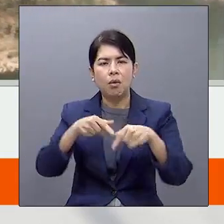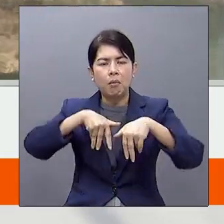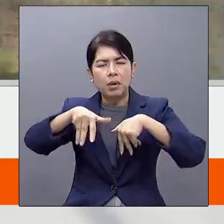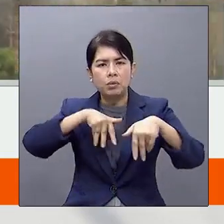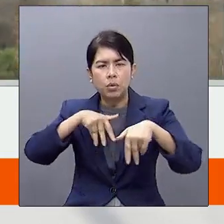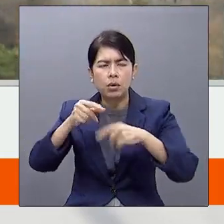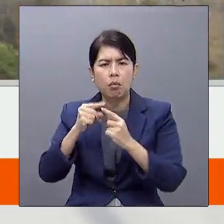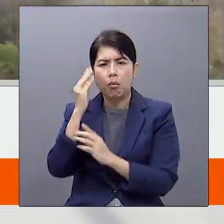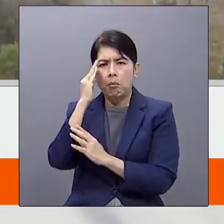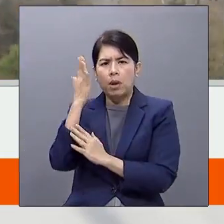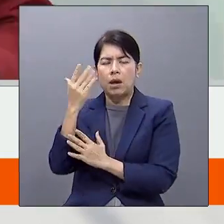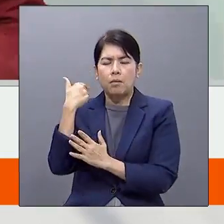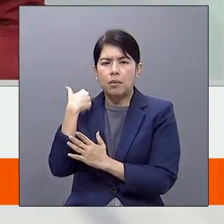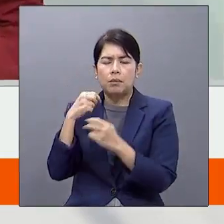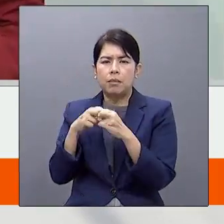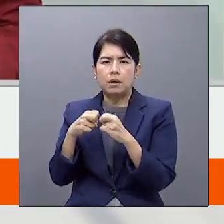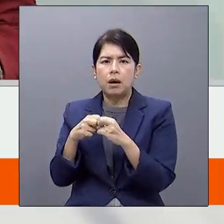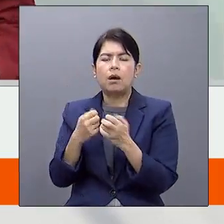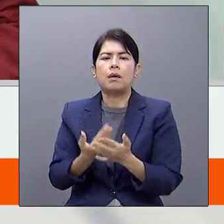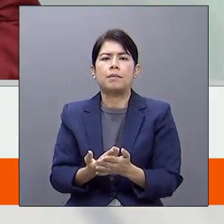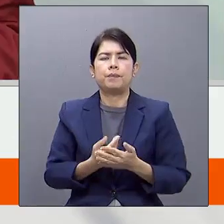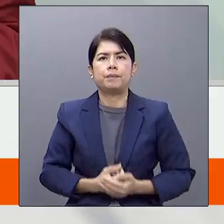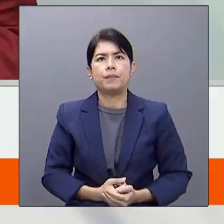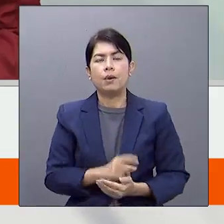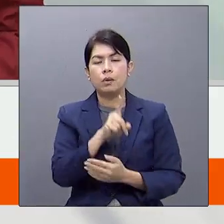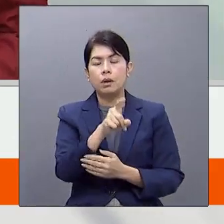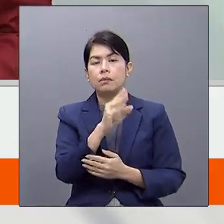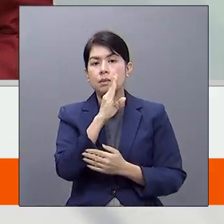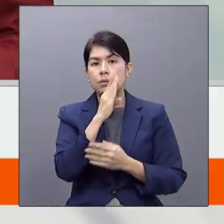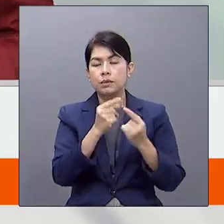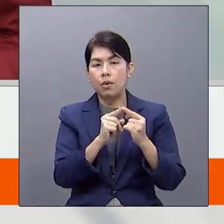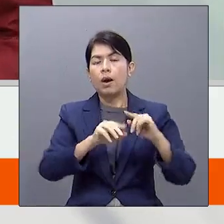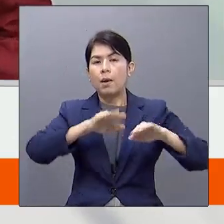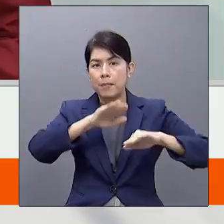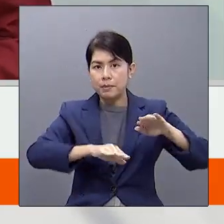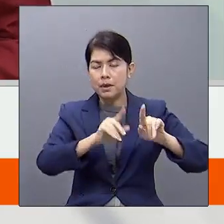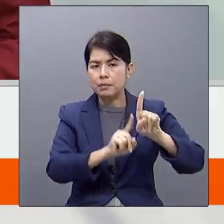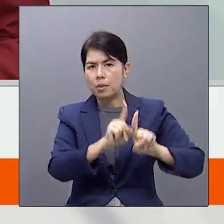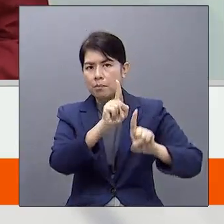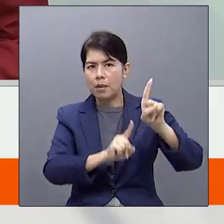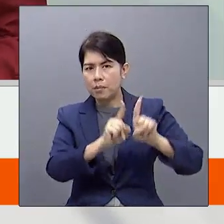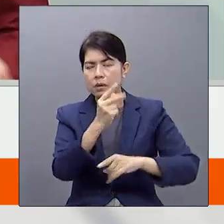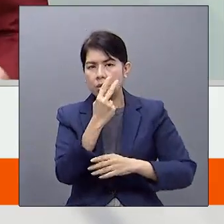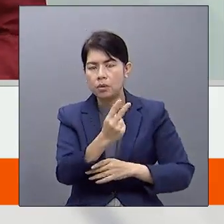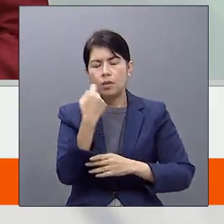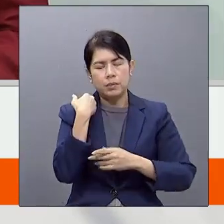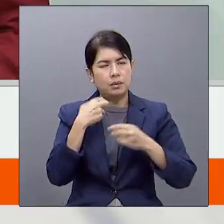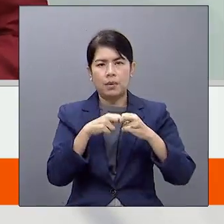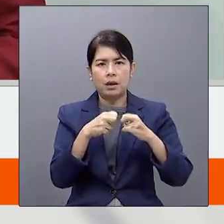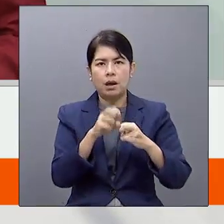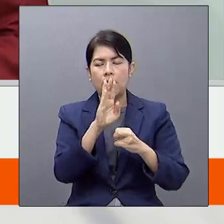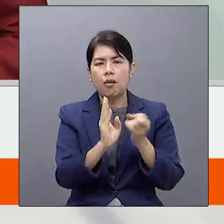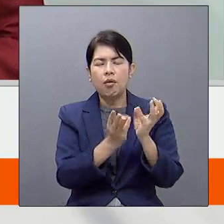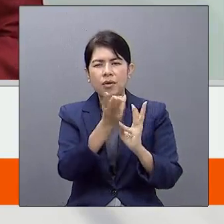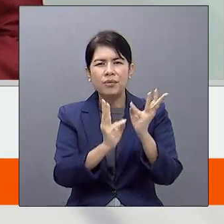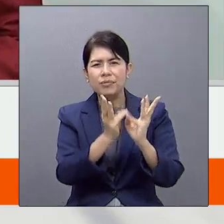เกิดว่าประเมินนะสิ่งที่เกิดขึ้นนะขณะนี้กับความรุนแรงที่มันเกิดขึ้นในระดับที่100มิลลิกรัมต่อลูกบาศก์เมตร100ไมโครกรัมต่อลูกบาศ